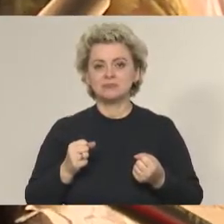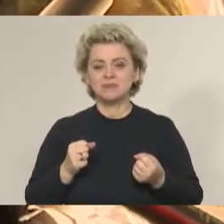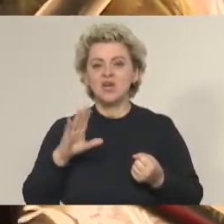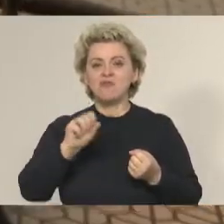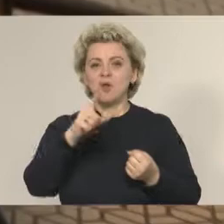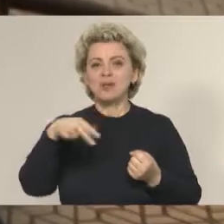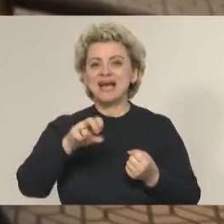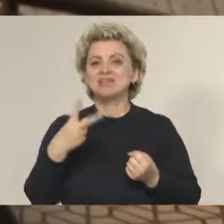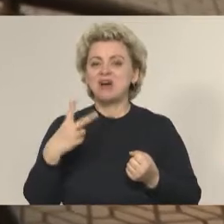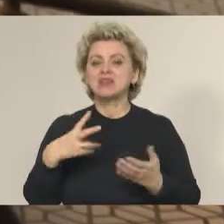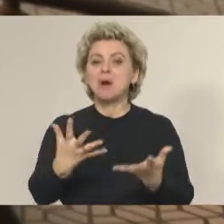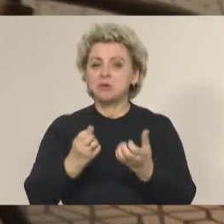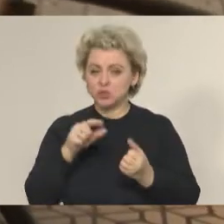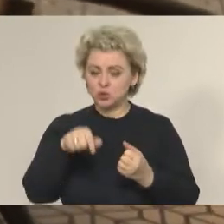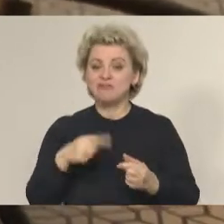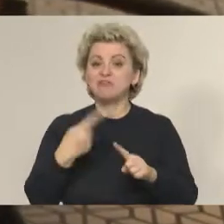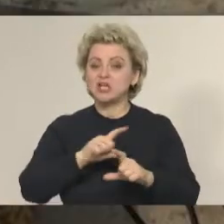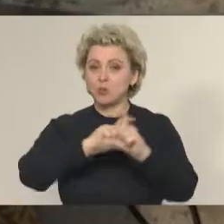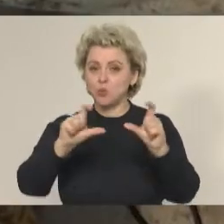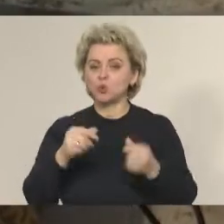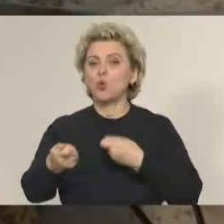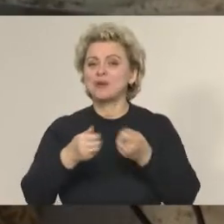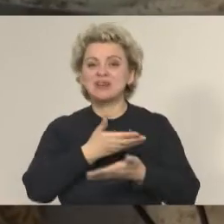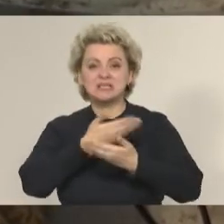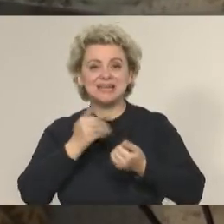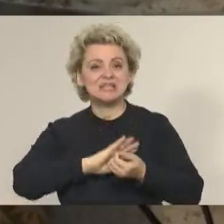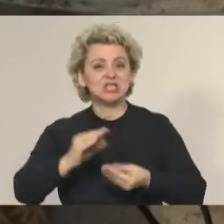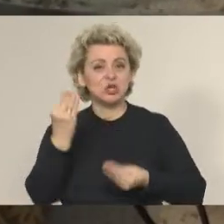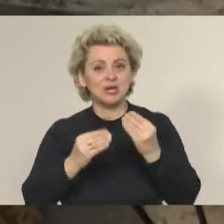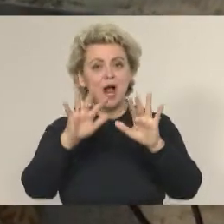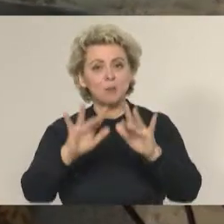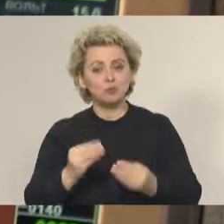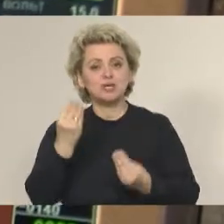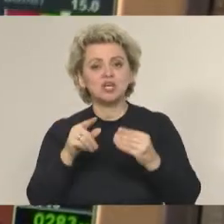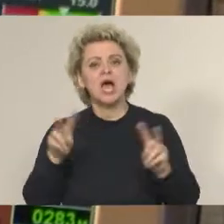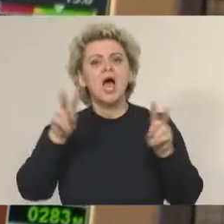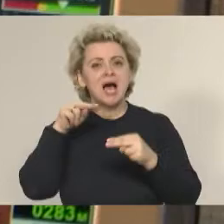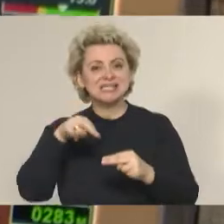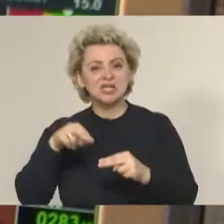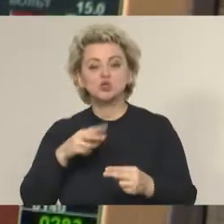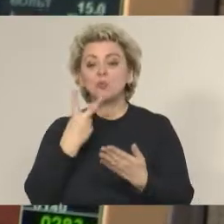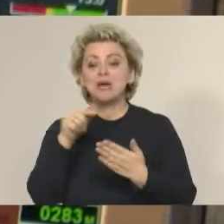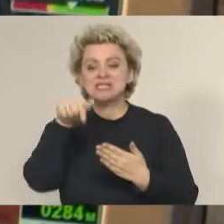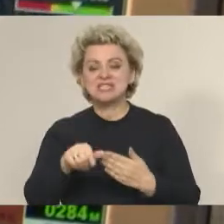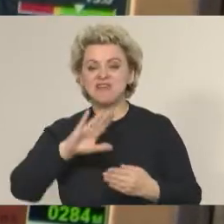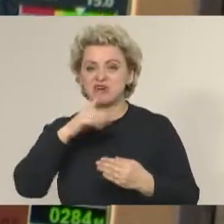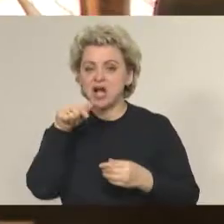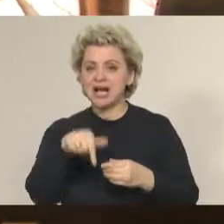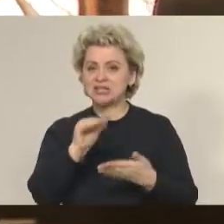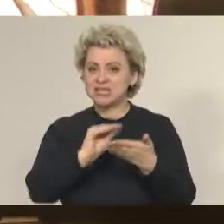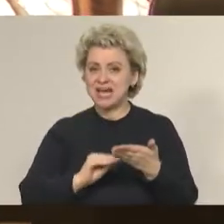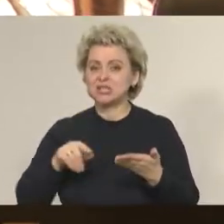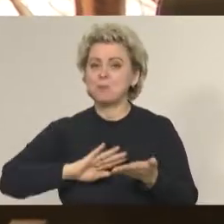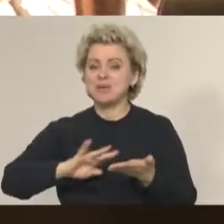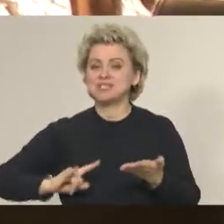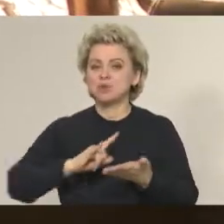«Волга-2, на приеме». В этом пункте управления нет, не играют в компьютерные игры, а отслеживают позиции врага. Данные с